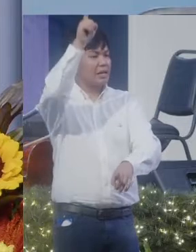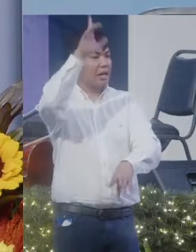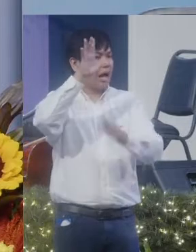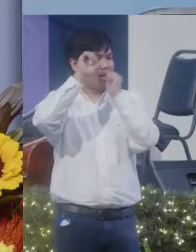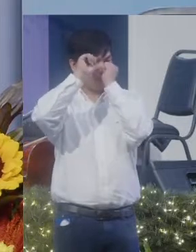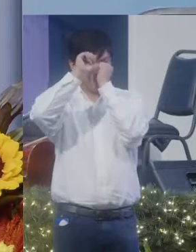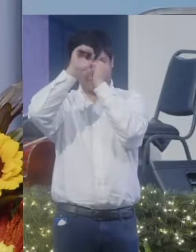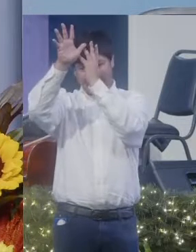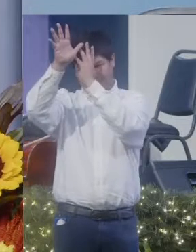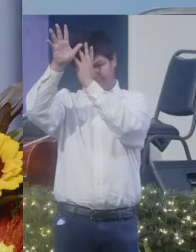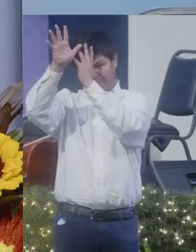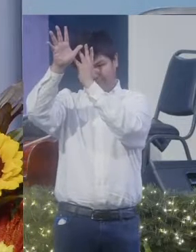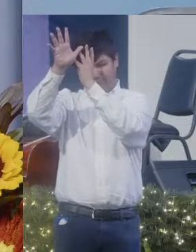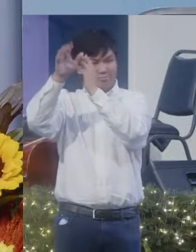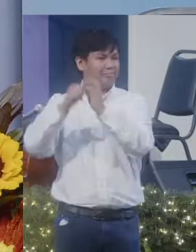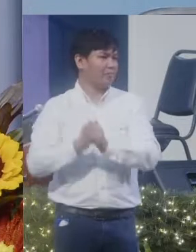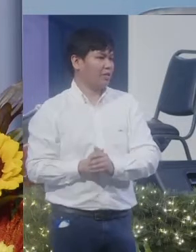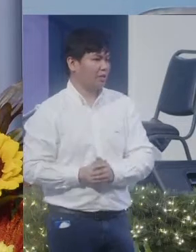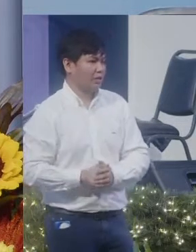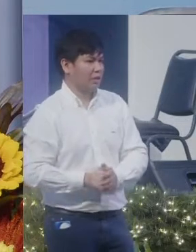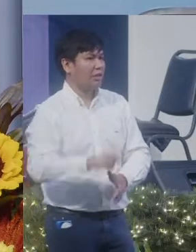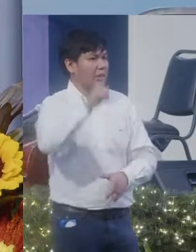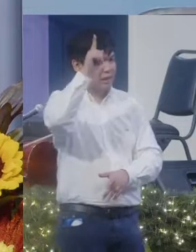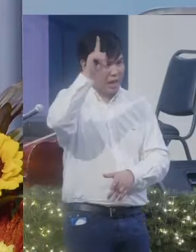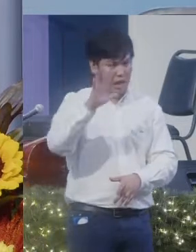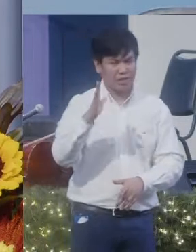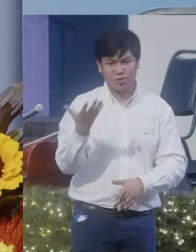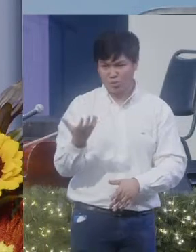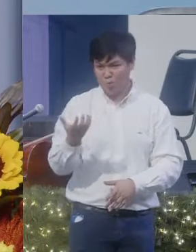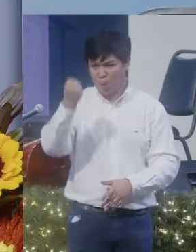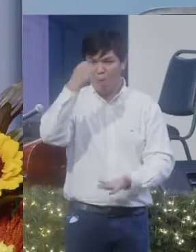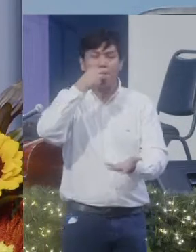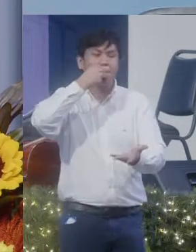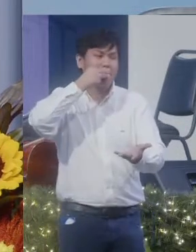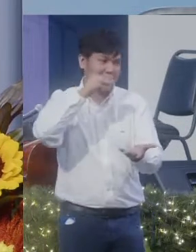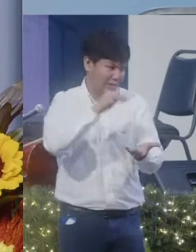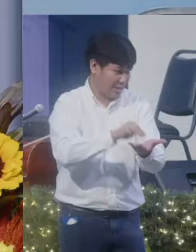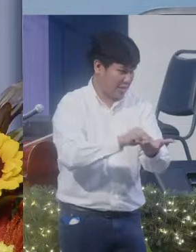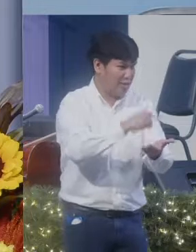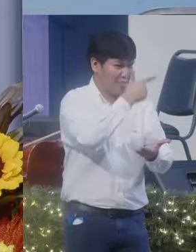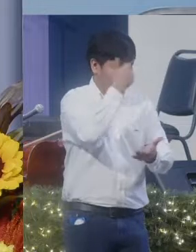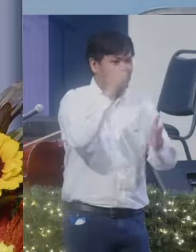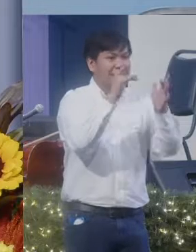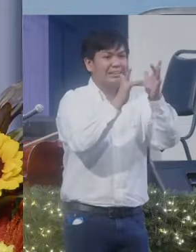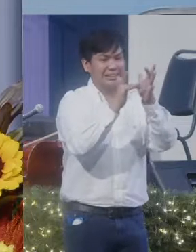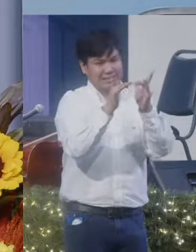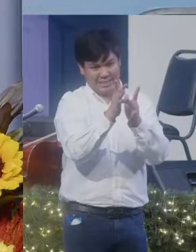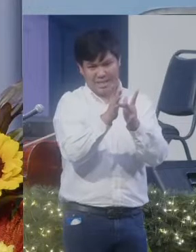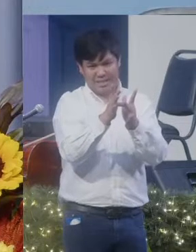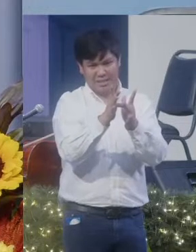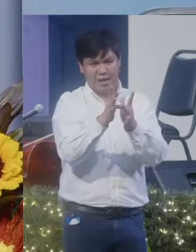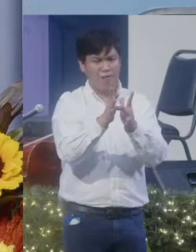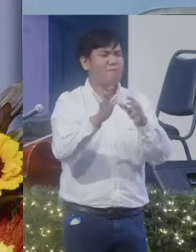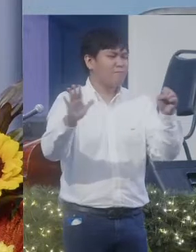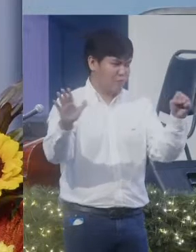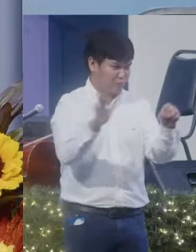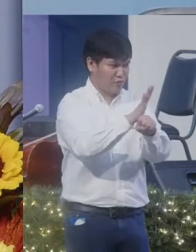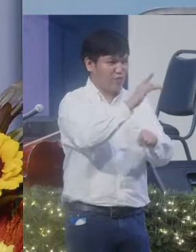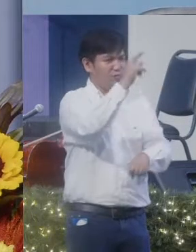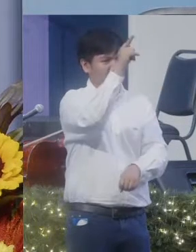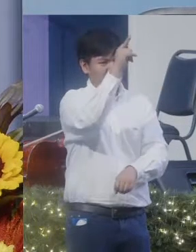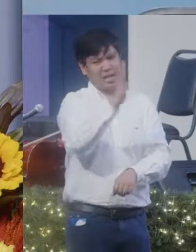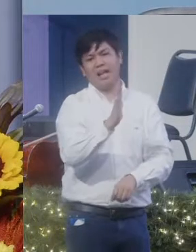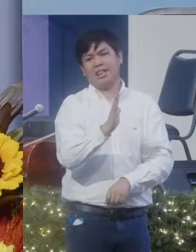ay salita ng Diyos sapagkat siya ay Diyos. Alam niyo mga kapatid, salita